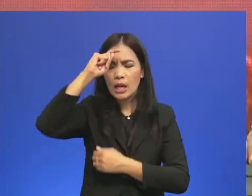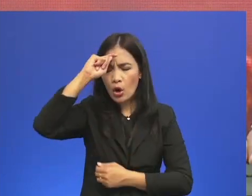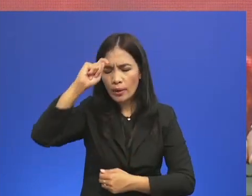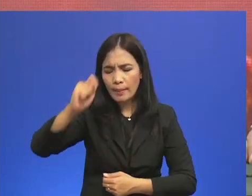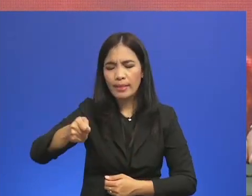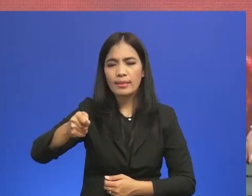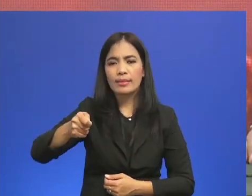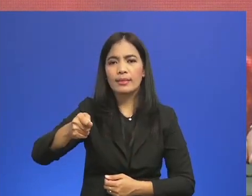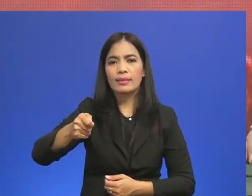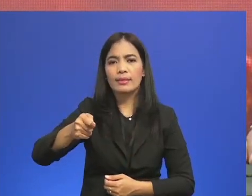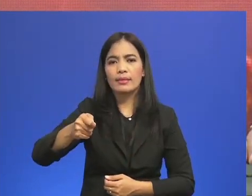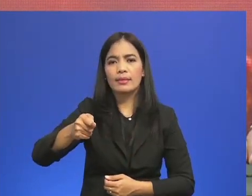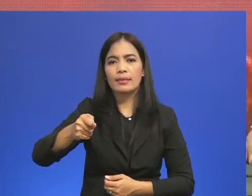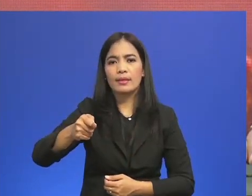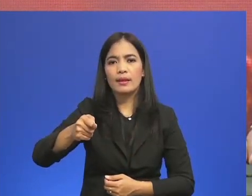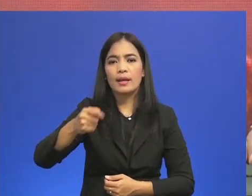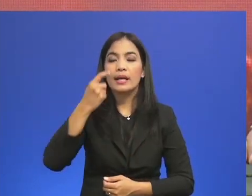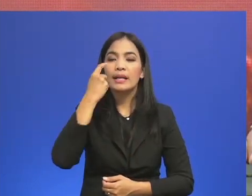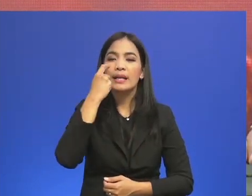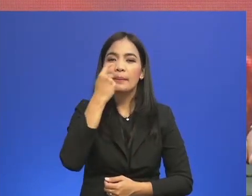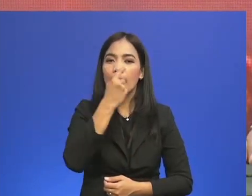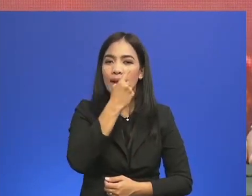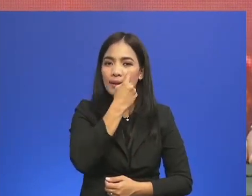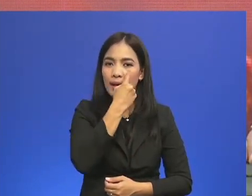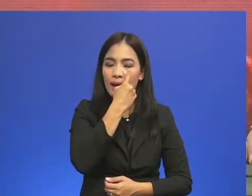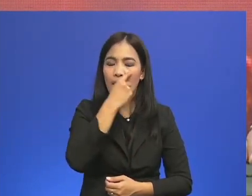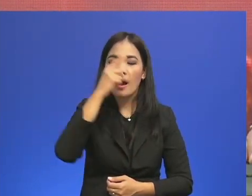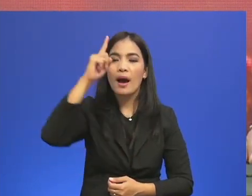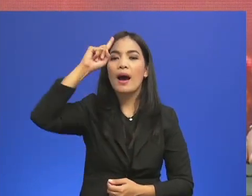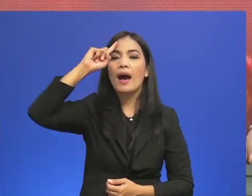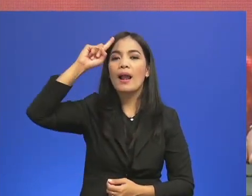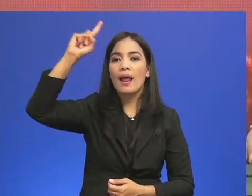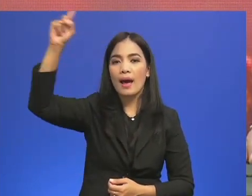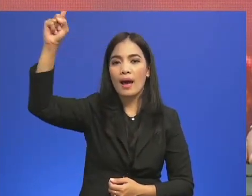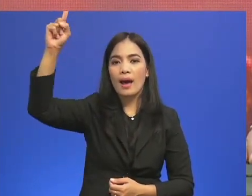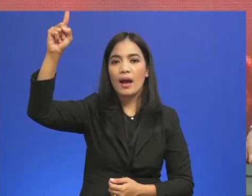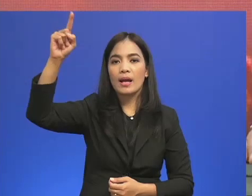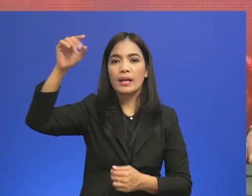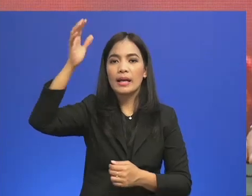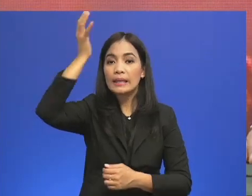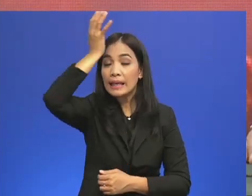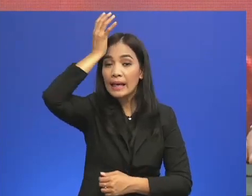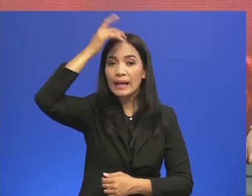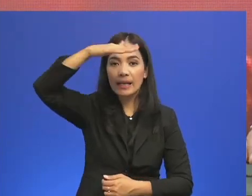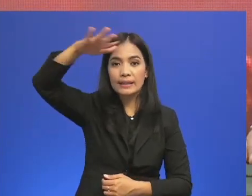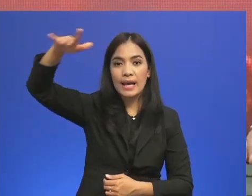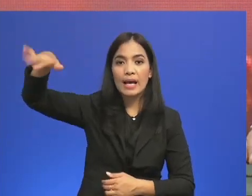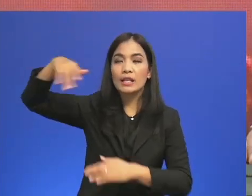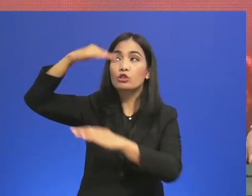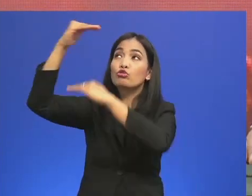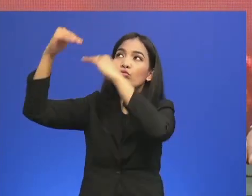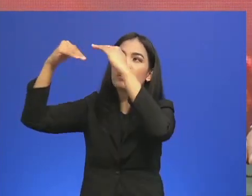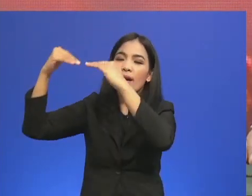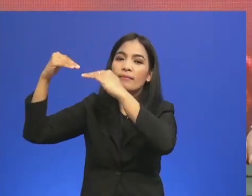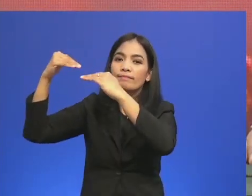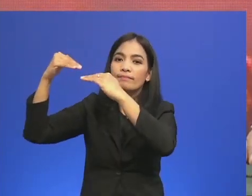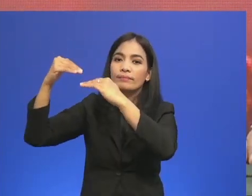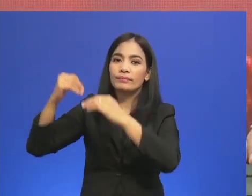terhormat di mata Allah dan kerajaan surga.